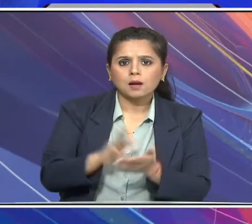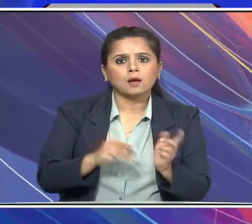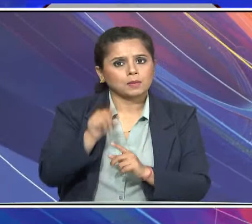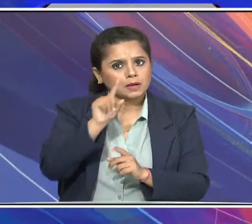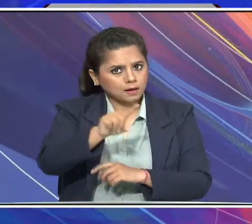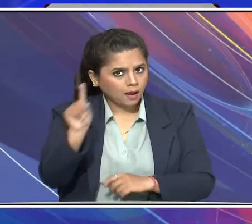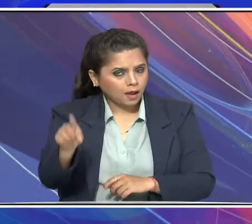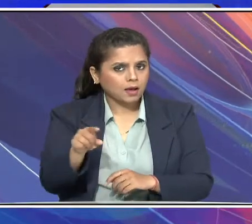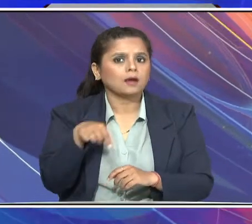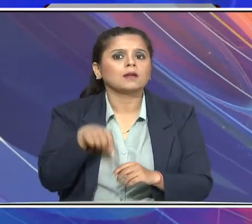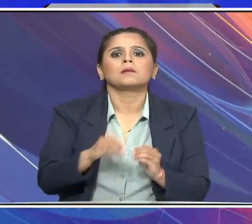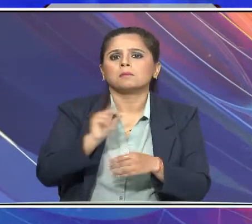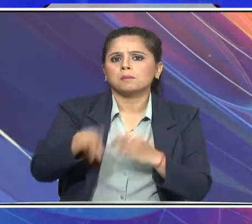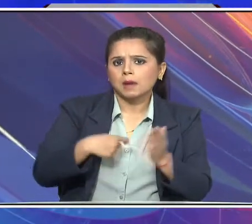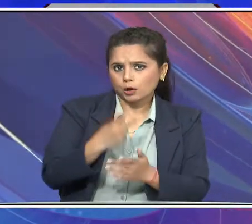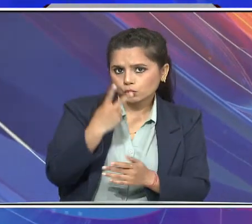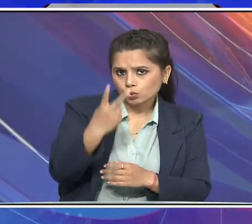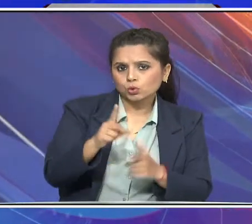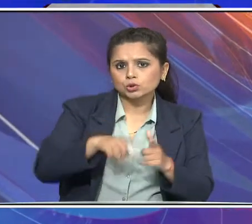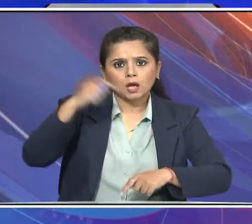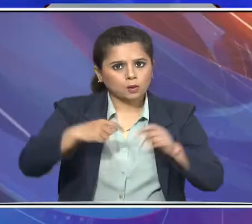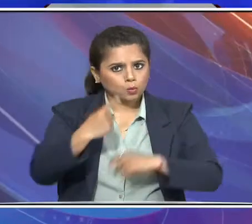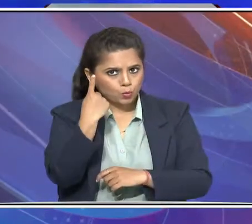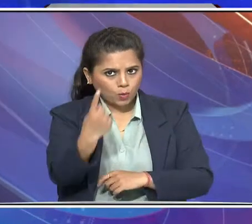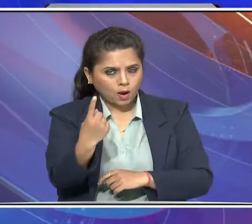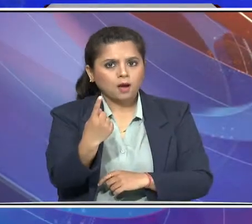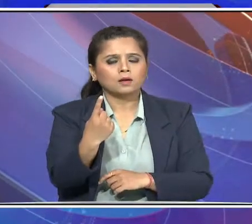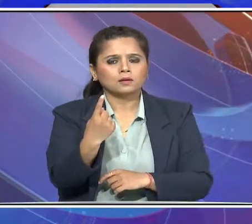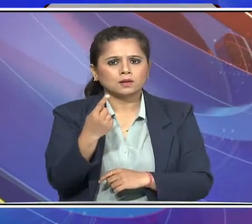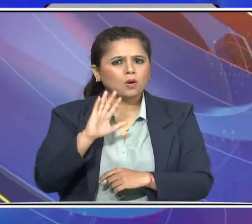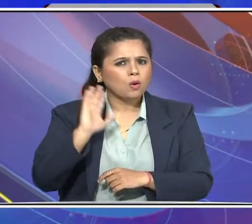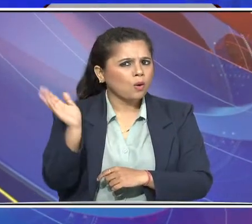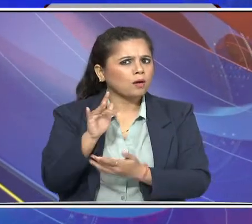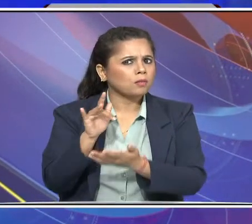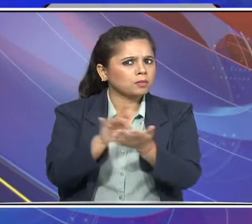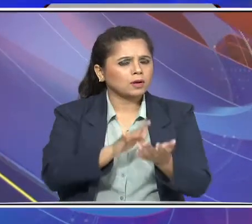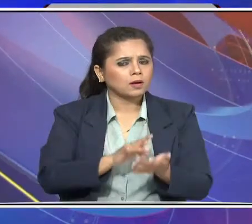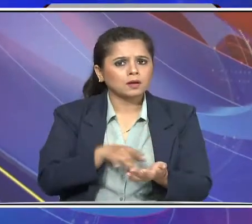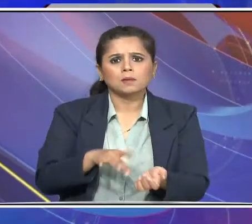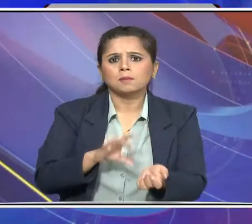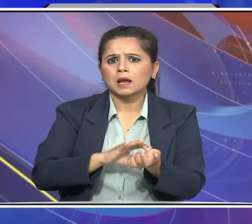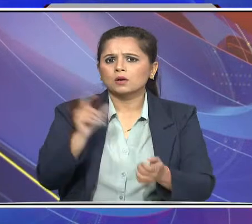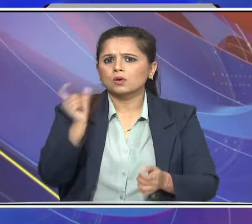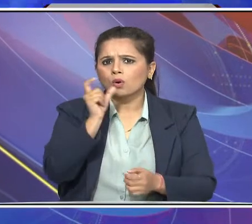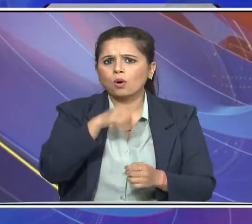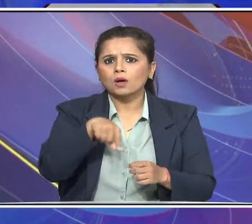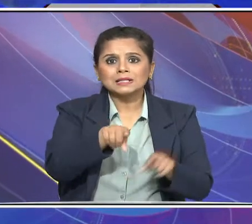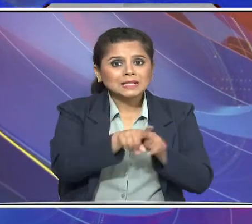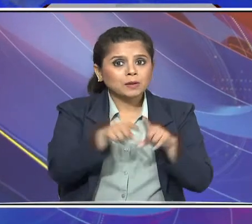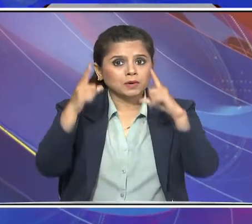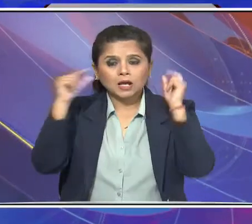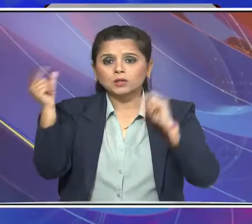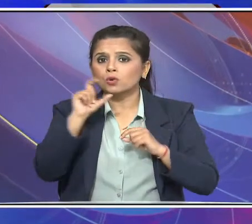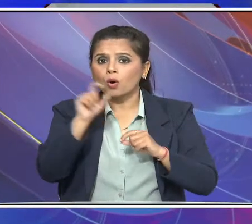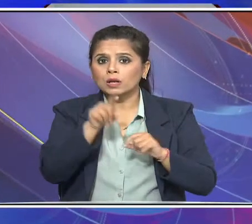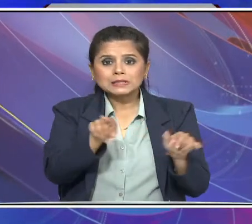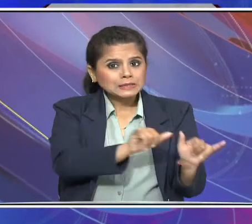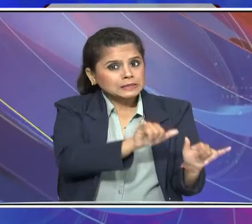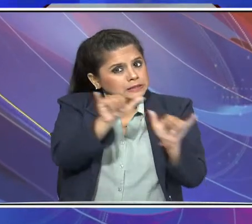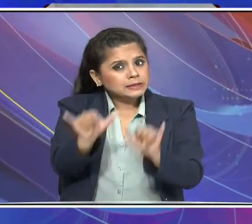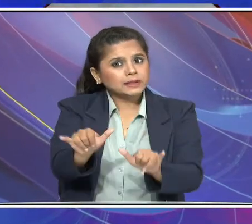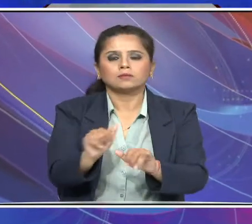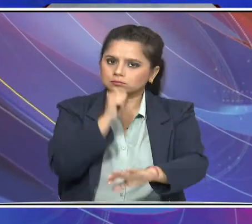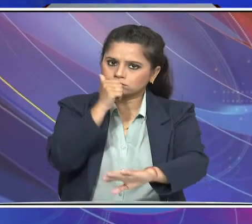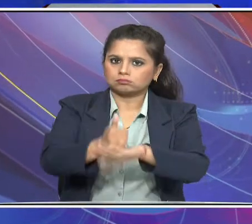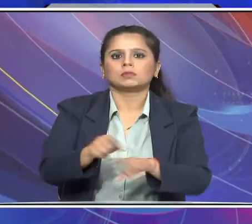बिहार में दो झारखंड में एक सभी जगह पे जितनी मेडिकल कॉलेज बनी है इतनी नई नर्सिंग कॉलेज बनेगी ताकि